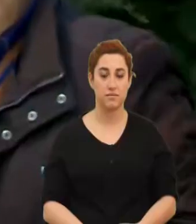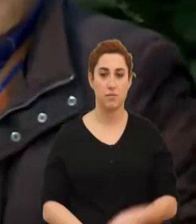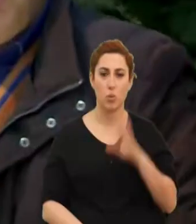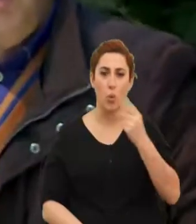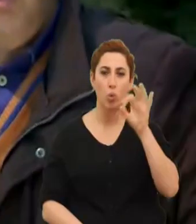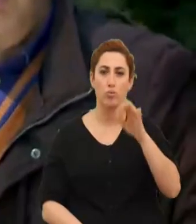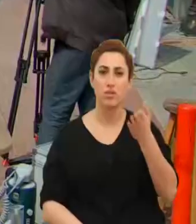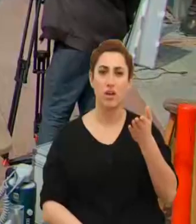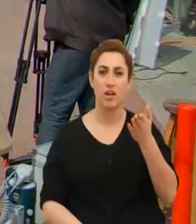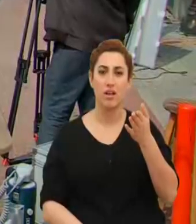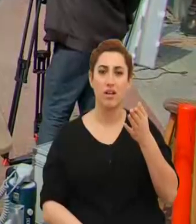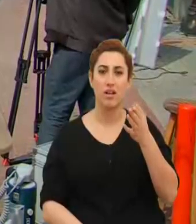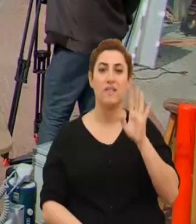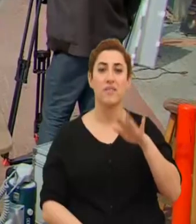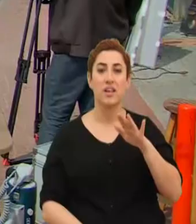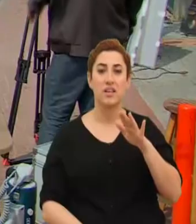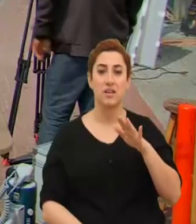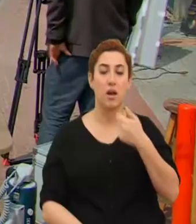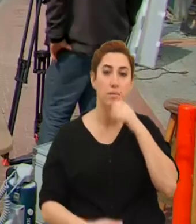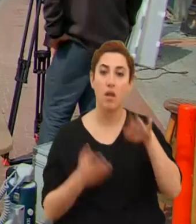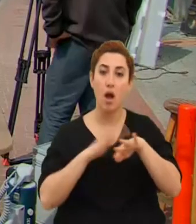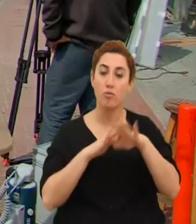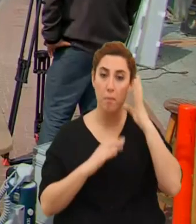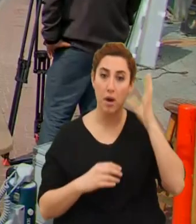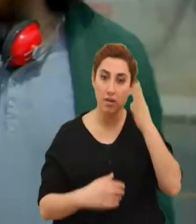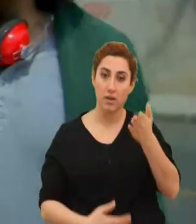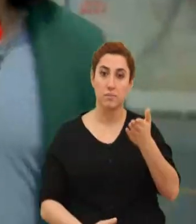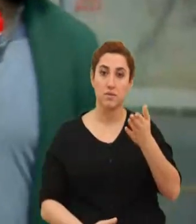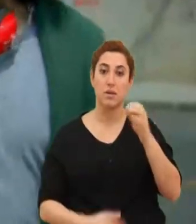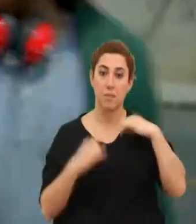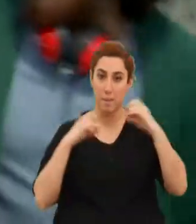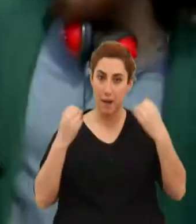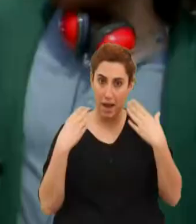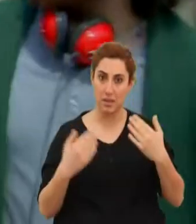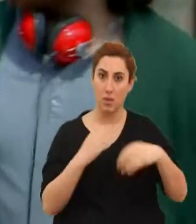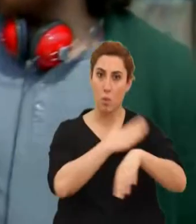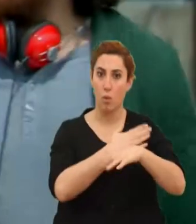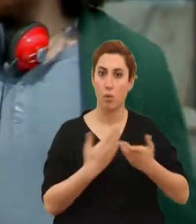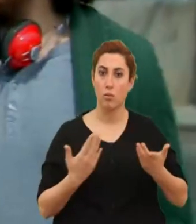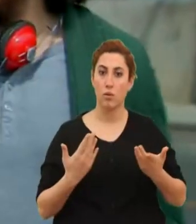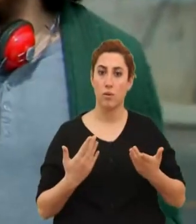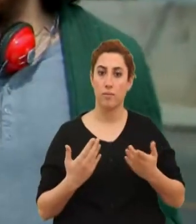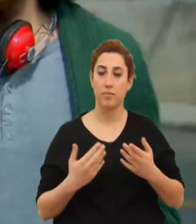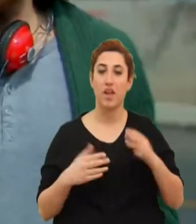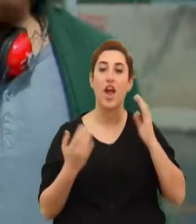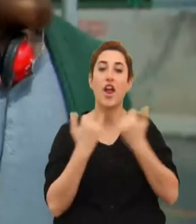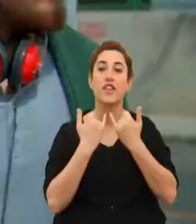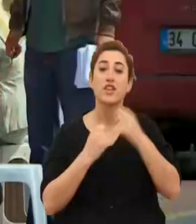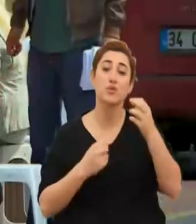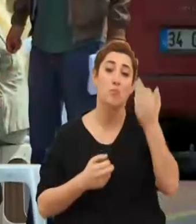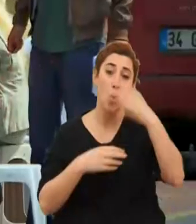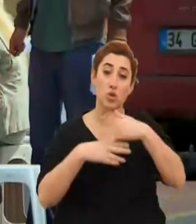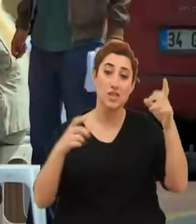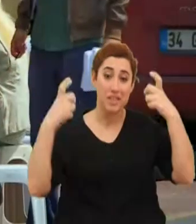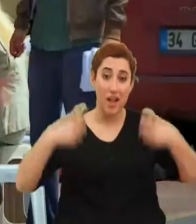Ne oluyor burada ya? De, Abiciğim ne yapıyorsun ya, manyak mısın sen? La bıraksana kolumu ya. Birader